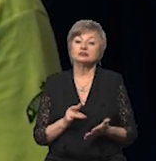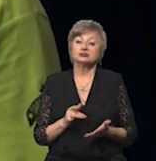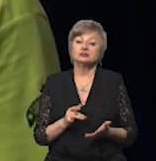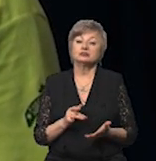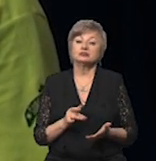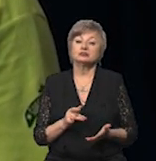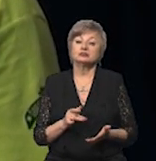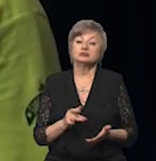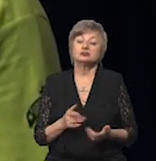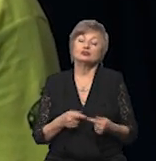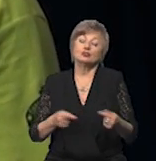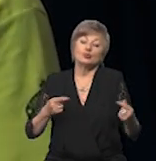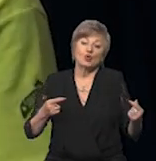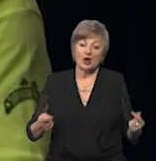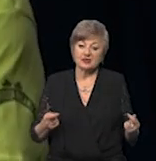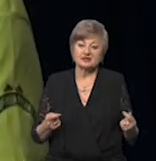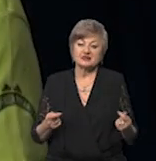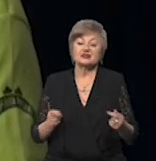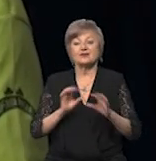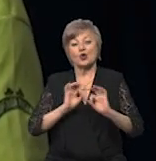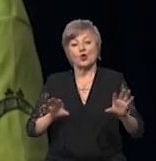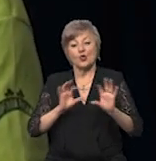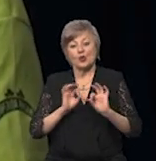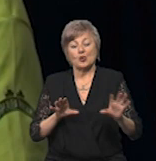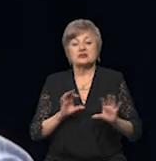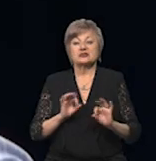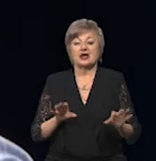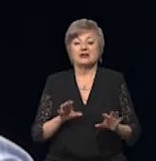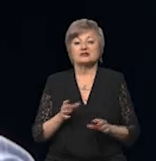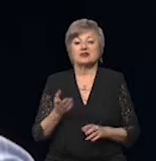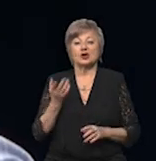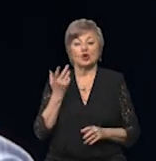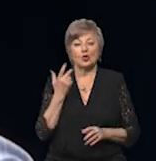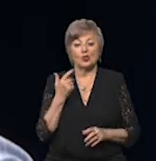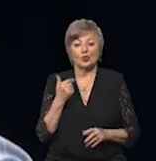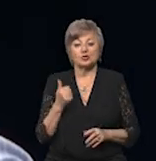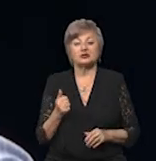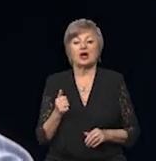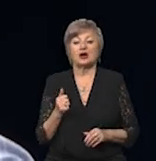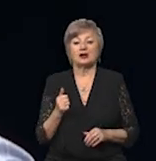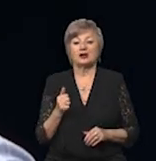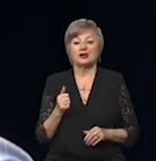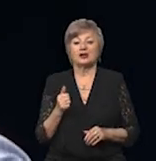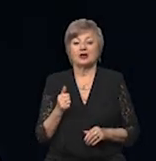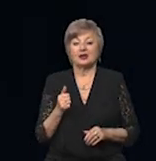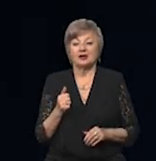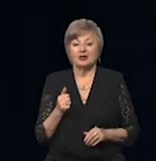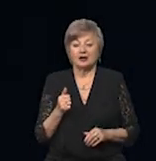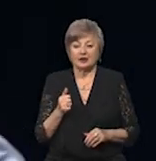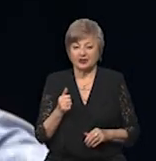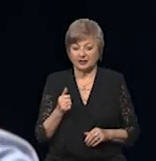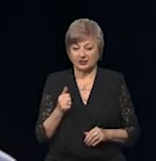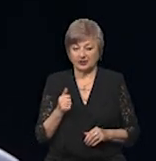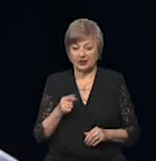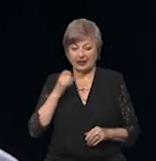буває, по-різному. Ну, ви розповідали історію колись про, про яйце. От